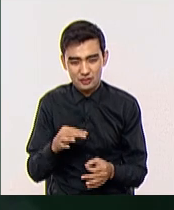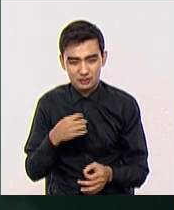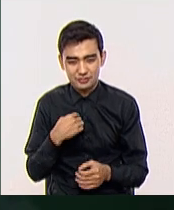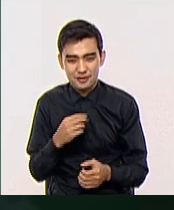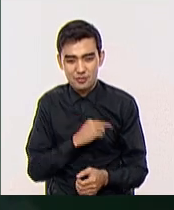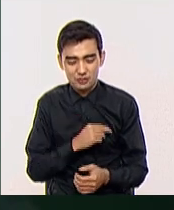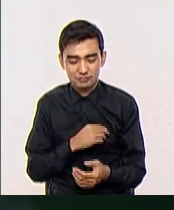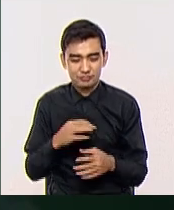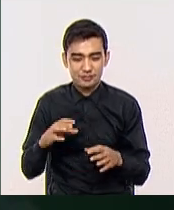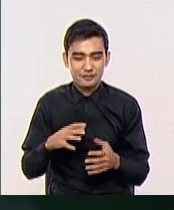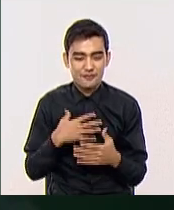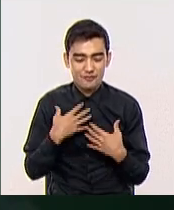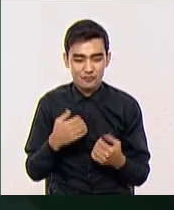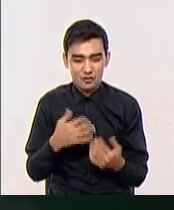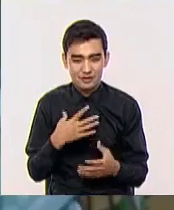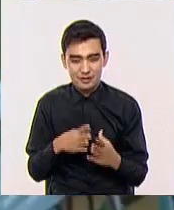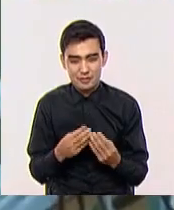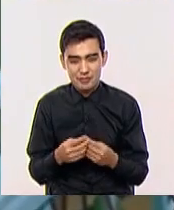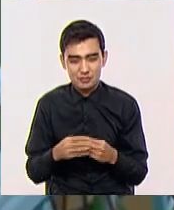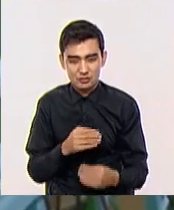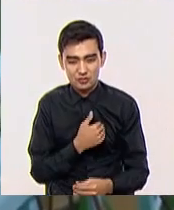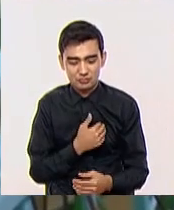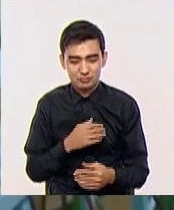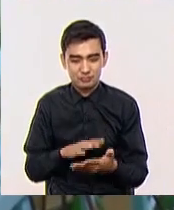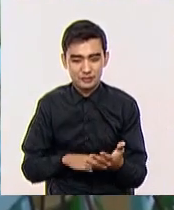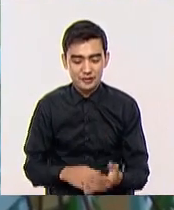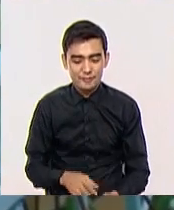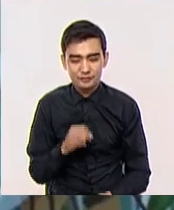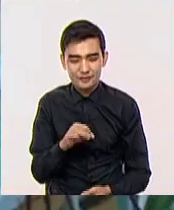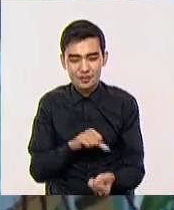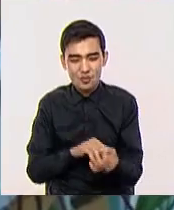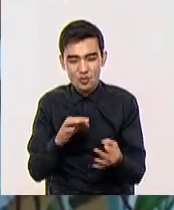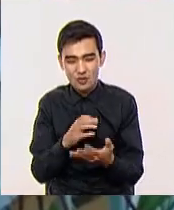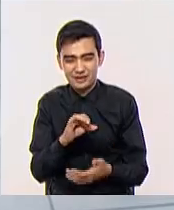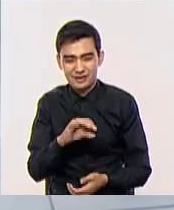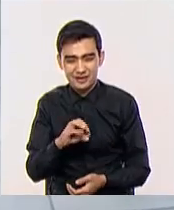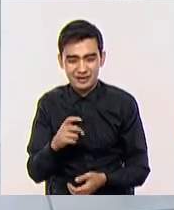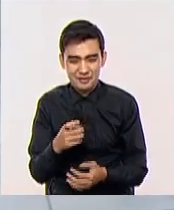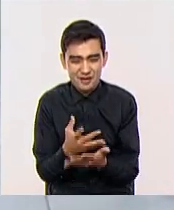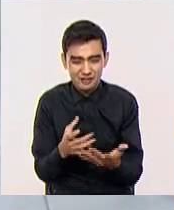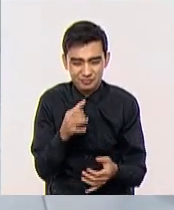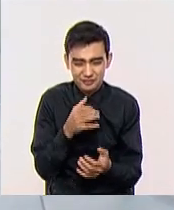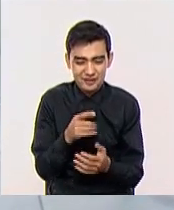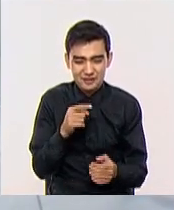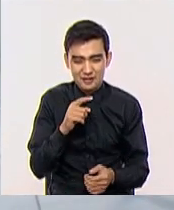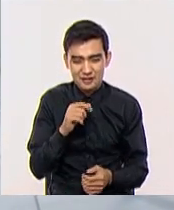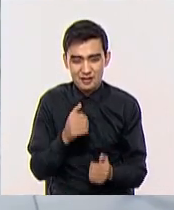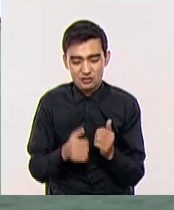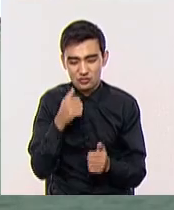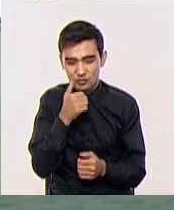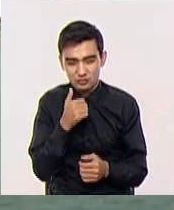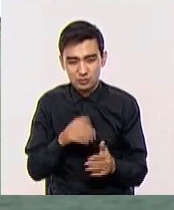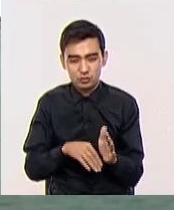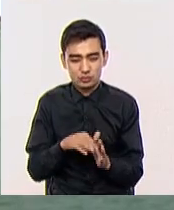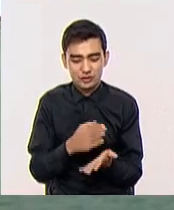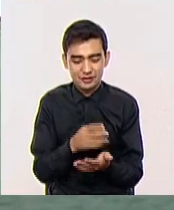жұмысқа тұрсам деймін. Отбасыммен қайта қосылғым келеді. Нарколог мамандар синтетикалық есірткіге тәуелді адамдардың жасы жыл сайын жасарып бара жатқанын айтады.